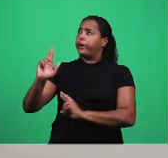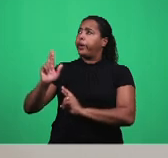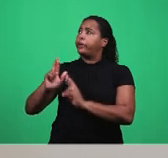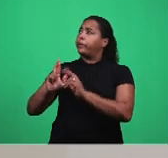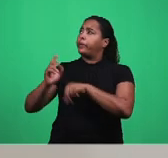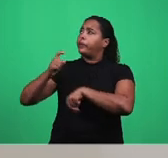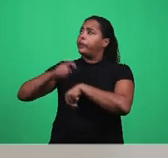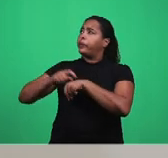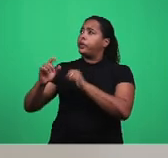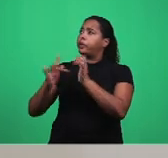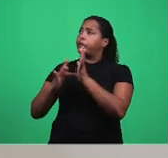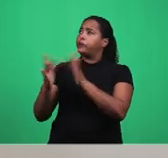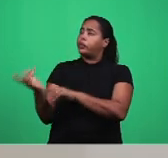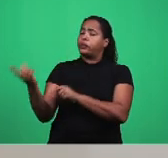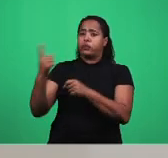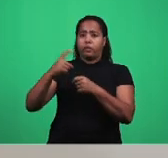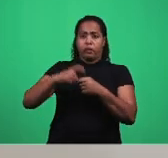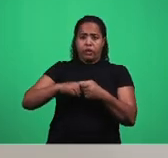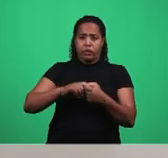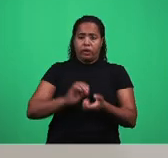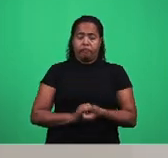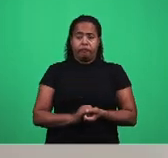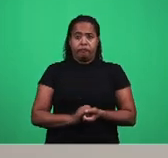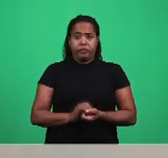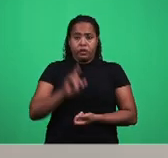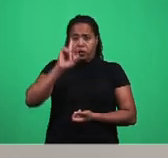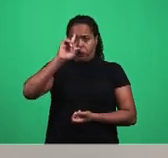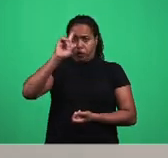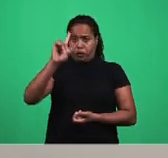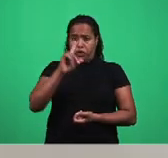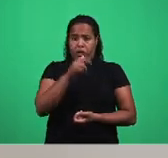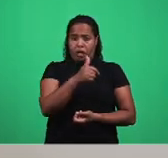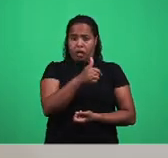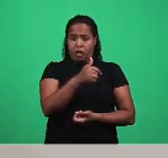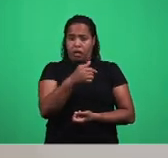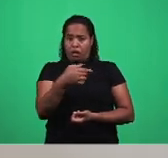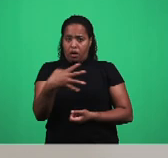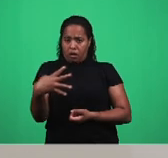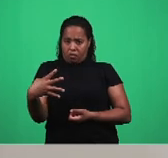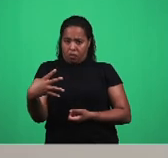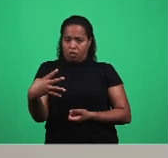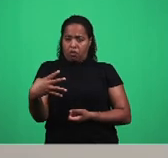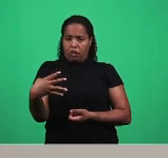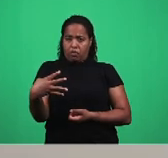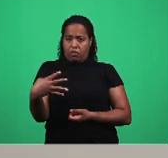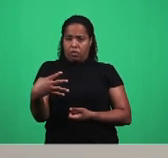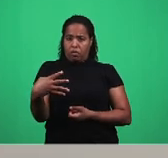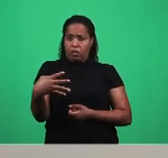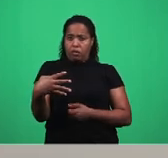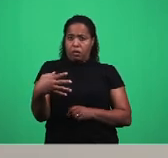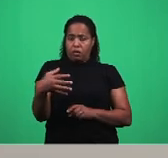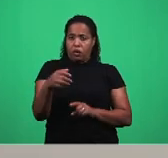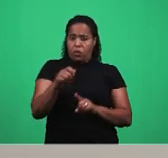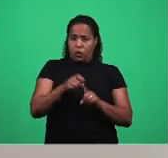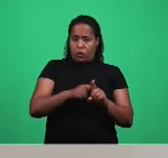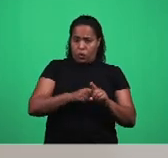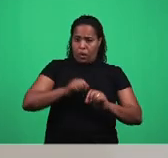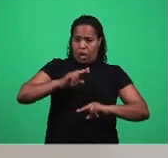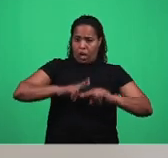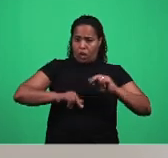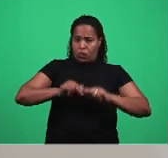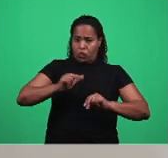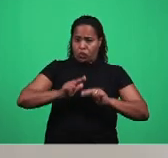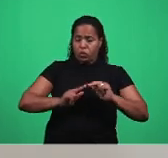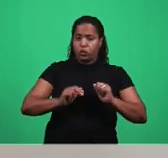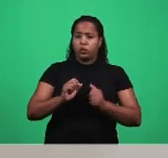à la venue du Seigneur Jésus. Et nous allons voir le 14 de ce mois, le mois de juin, nous